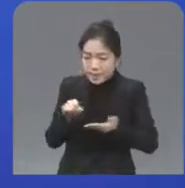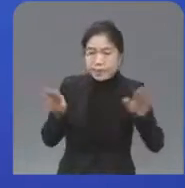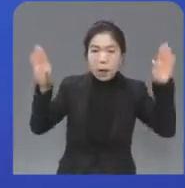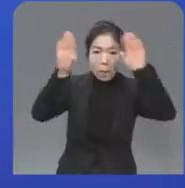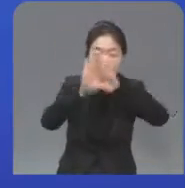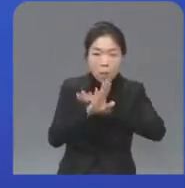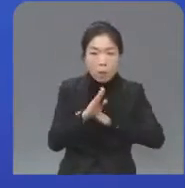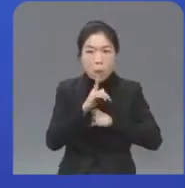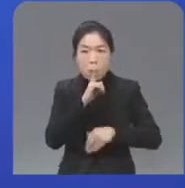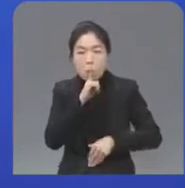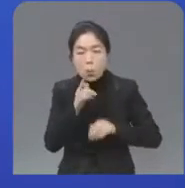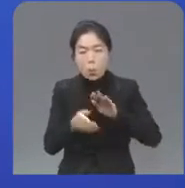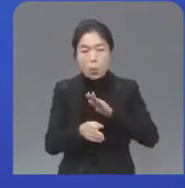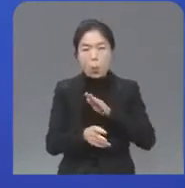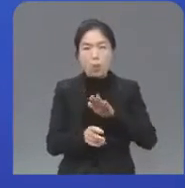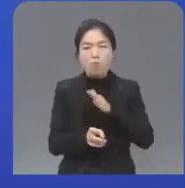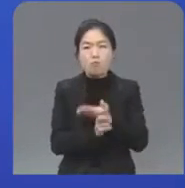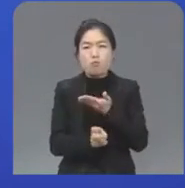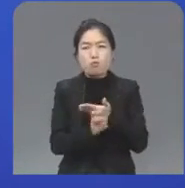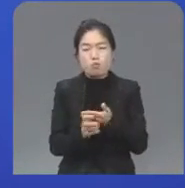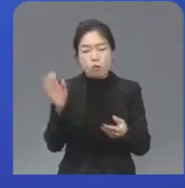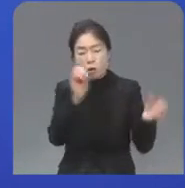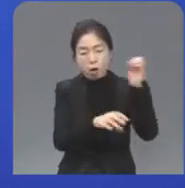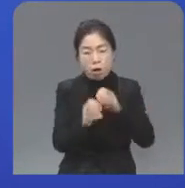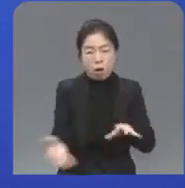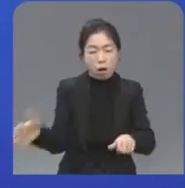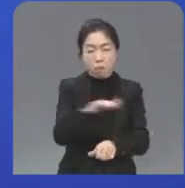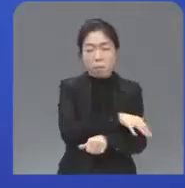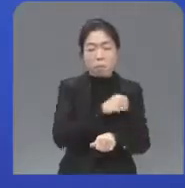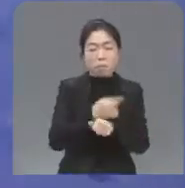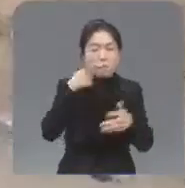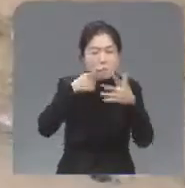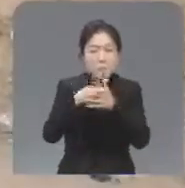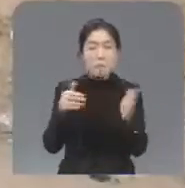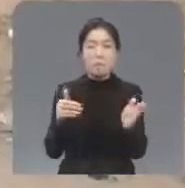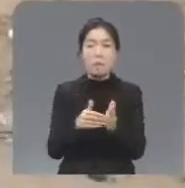불법 매립한 것으로 드러났습니다. 민소은 기자입니다.